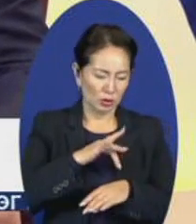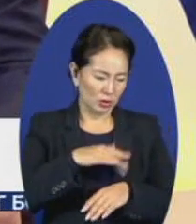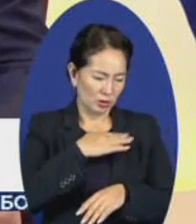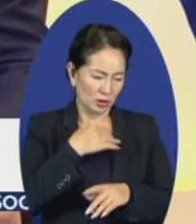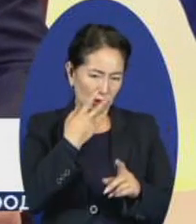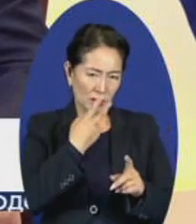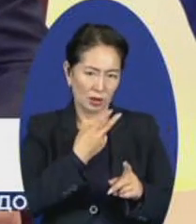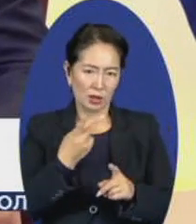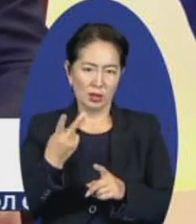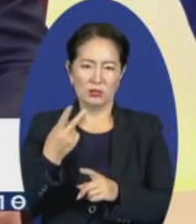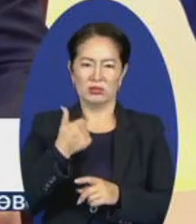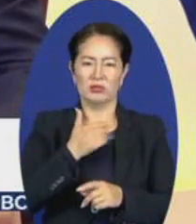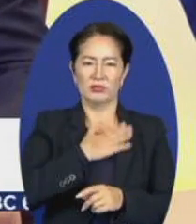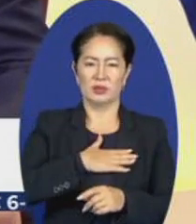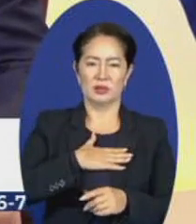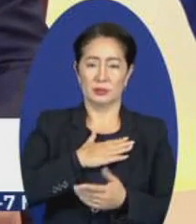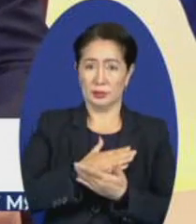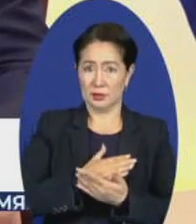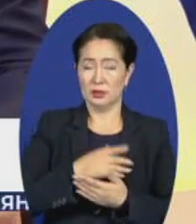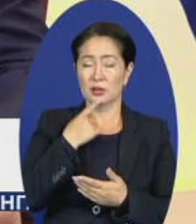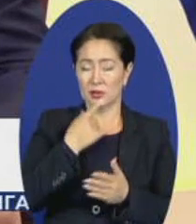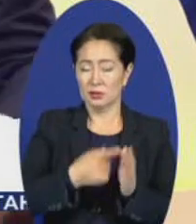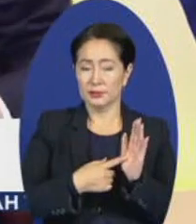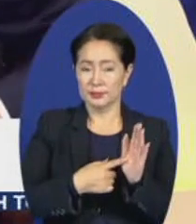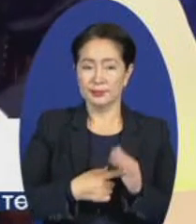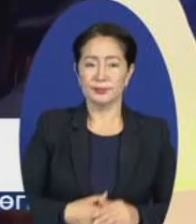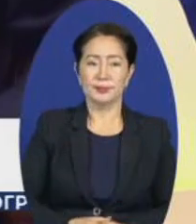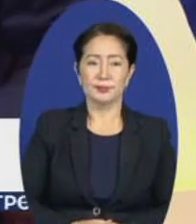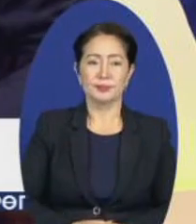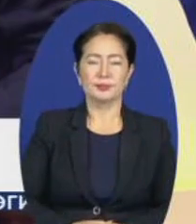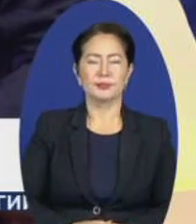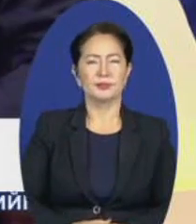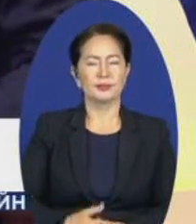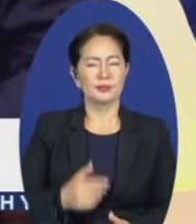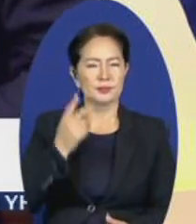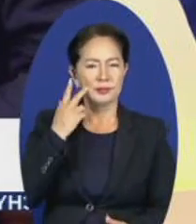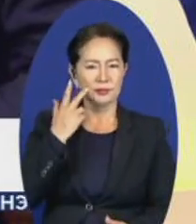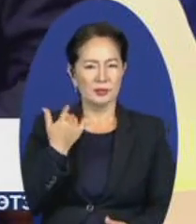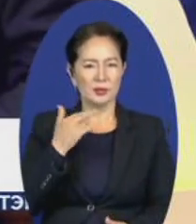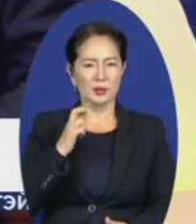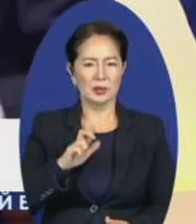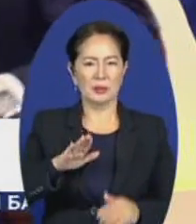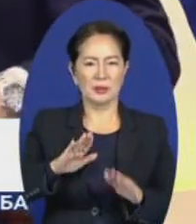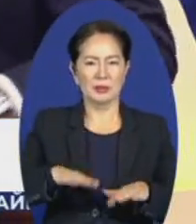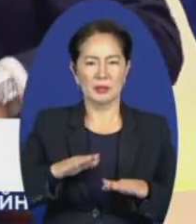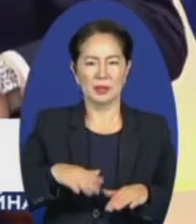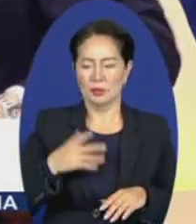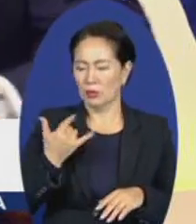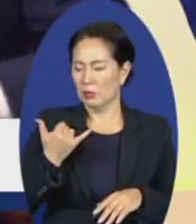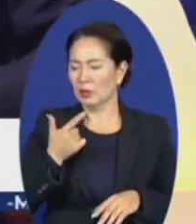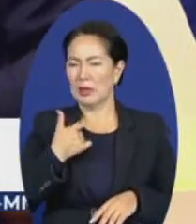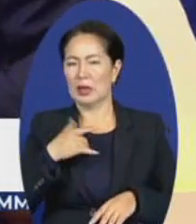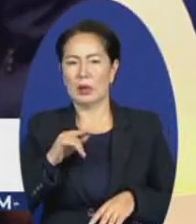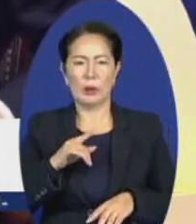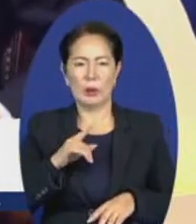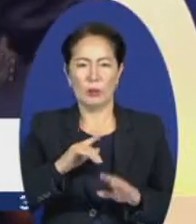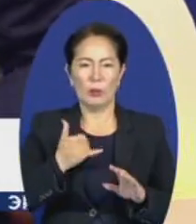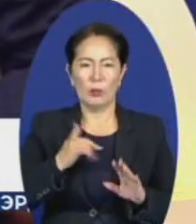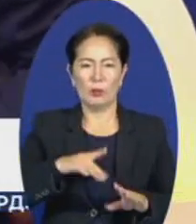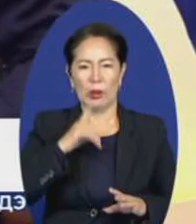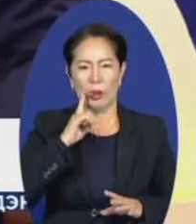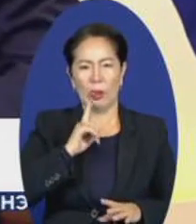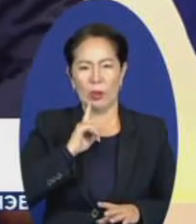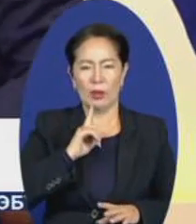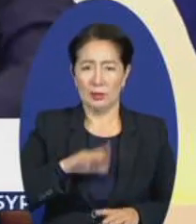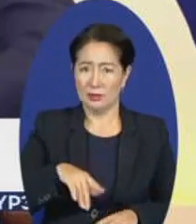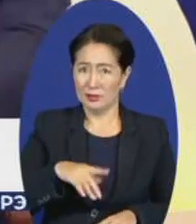бол үнэхээр их одоо баярлж байгаа би энэ илэрхийлж хэлье. Ихэнх тохиолдолд бол Улаанбаатар хоттой үлдэн би хотоос явахгүй. Ер нь манай